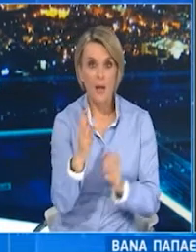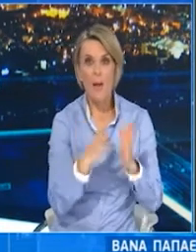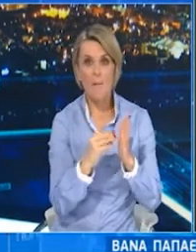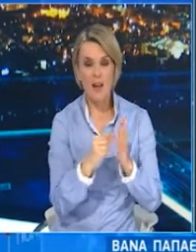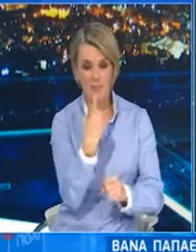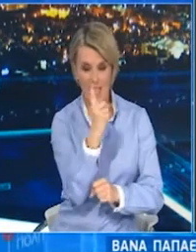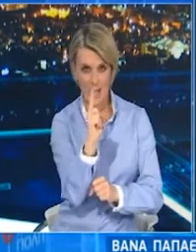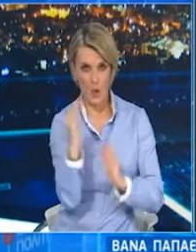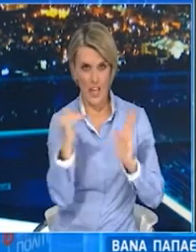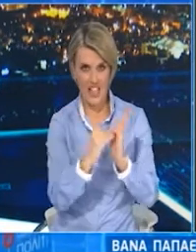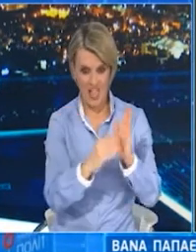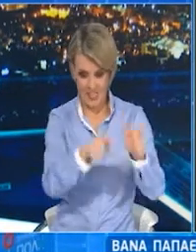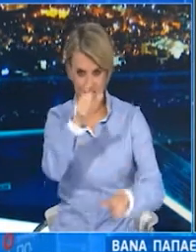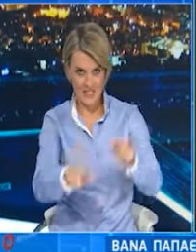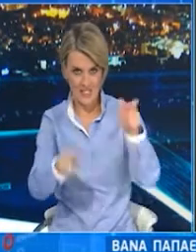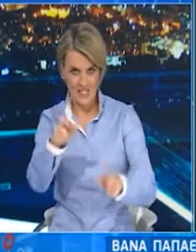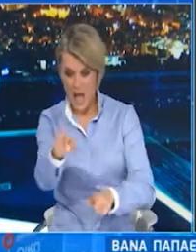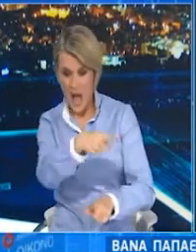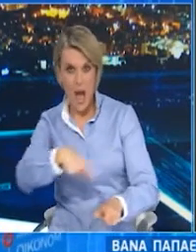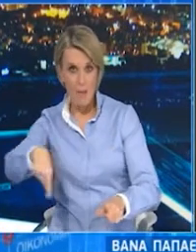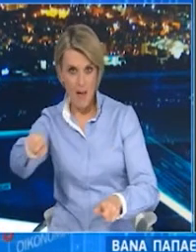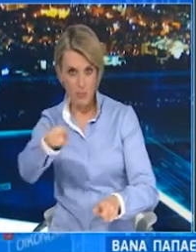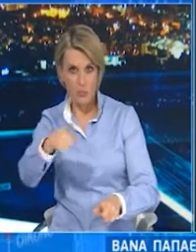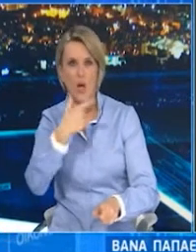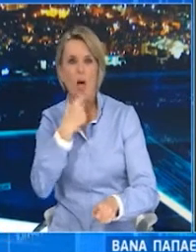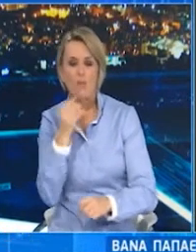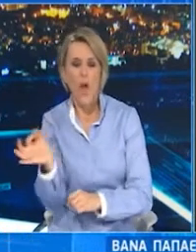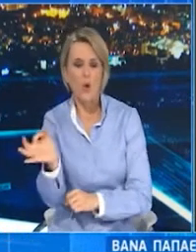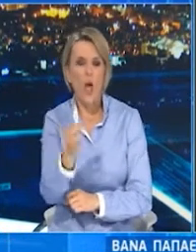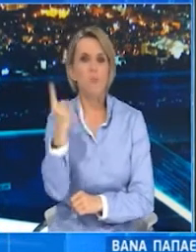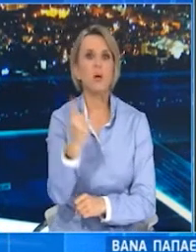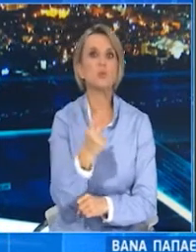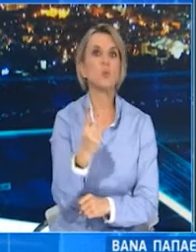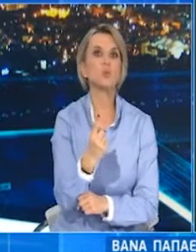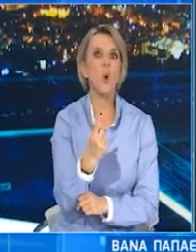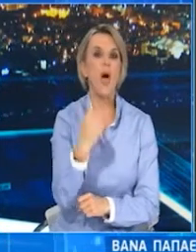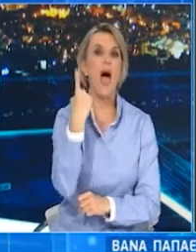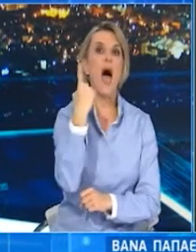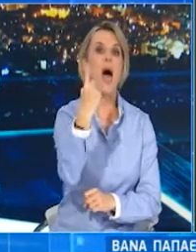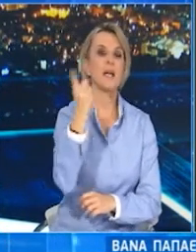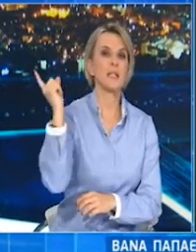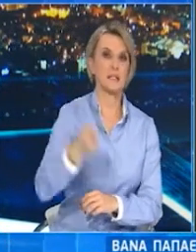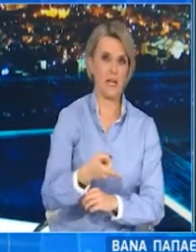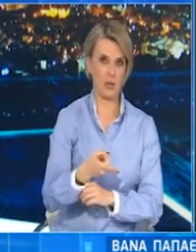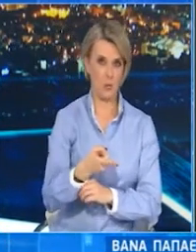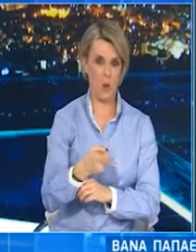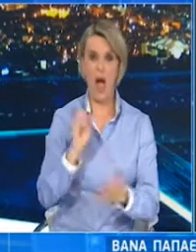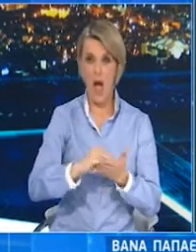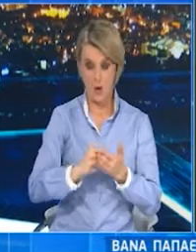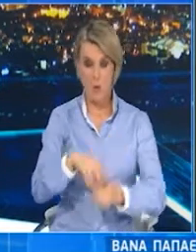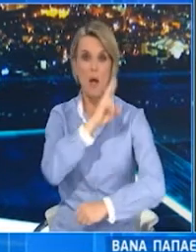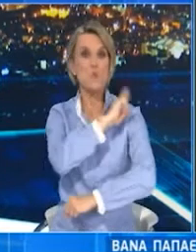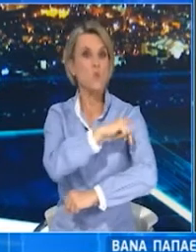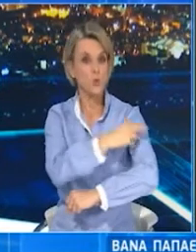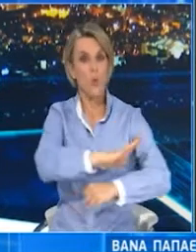Δυτική Αττική, στον Έβρο, στο Κιλκί, στην Κοζάνη και την Πιερία. Ας μην ξεχνάμε επίσης ότι τα νοσοκομεία μας ακόμα